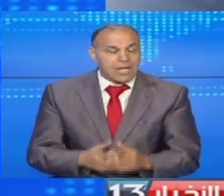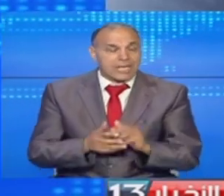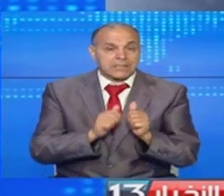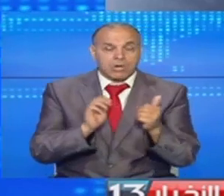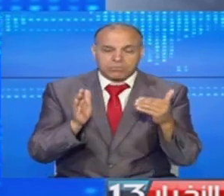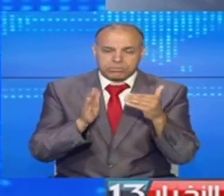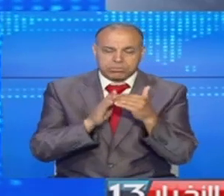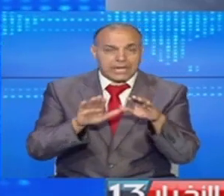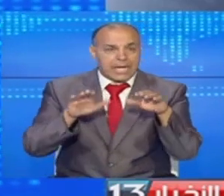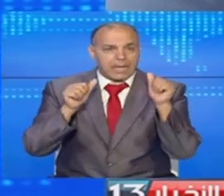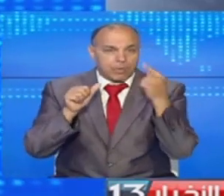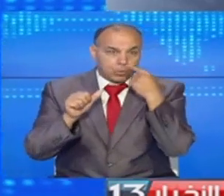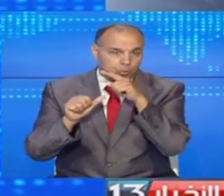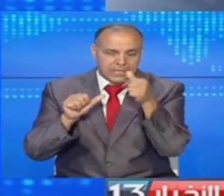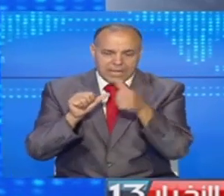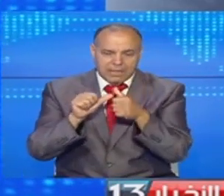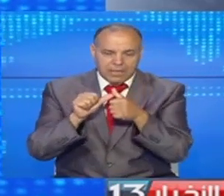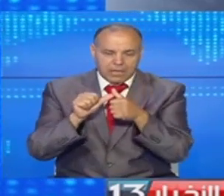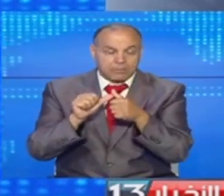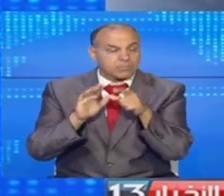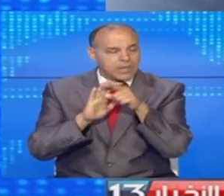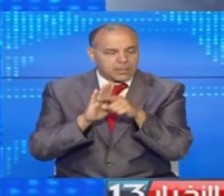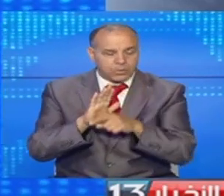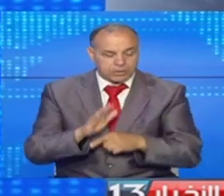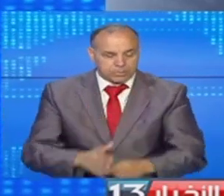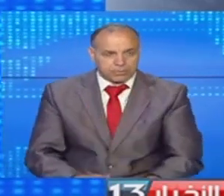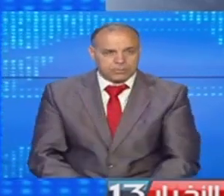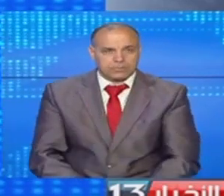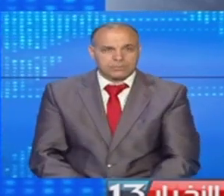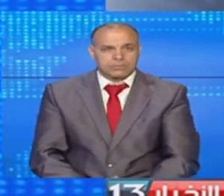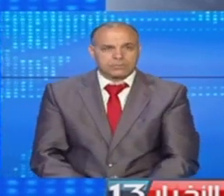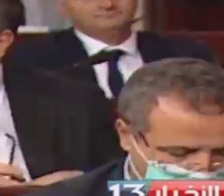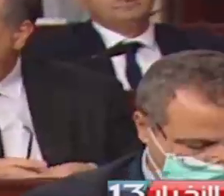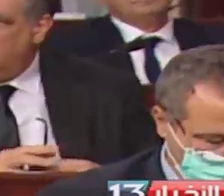وبالرياضة نصل إلى ختام النشرة مشاهدينا الكرام، ونذكركم بعناوينها: